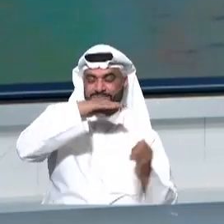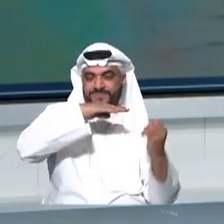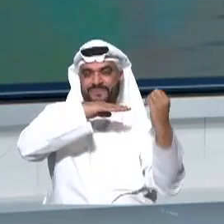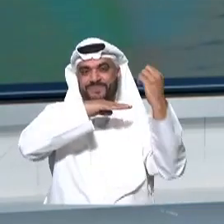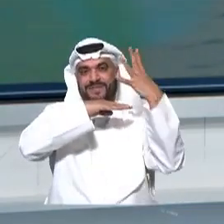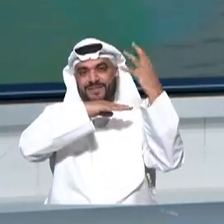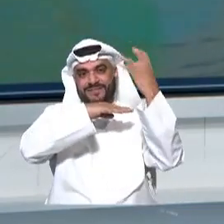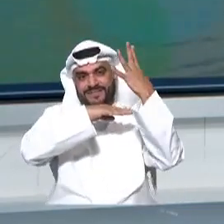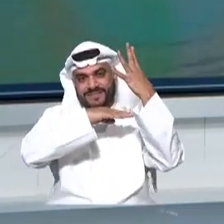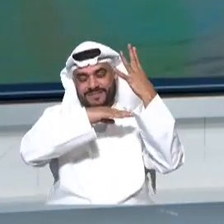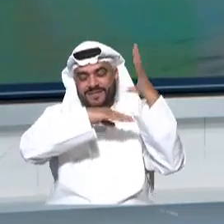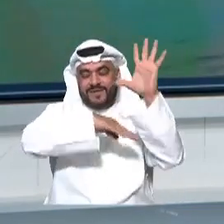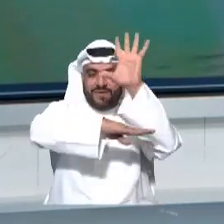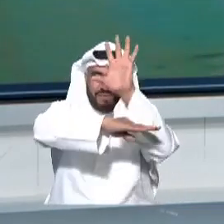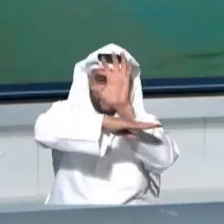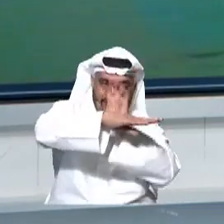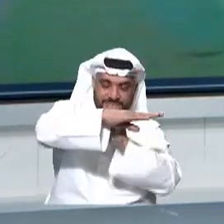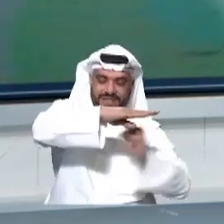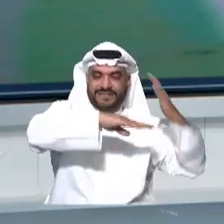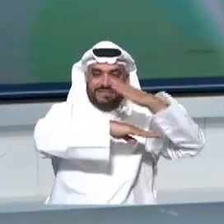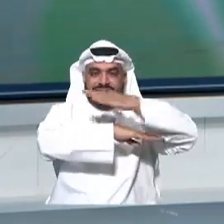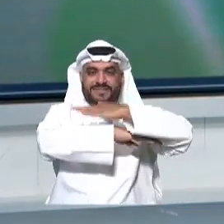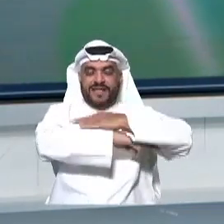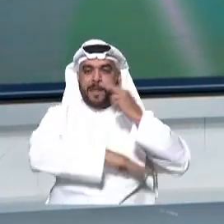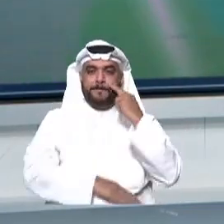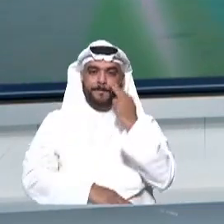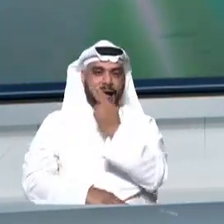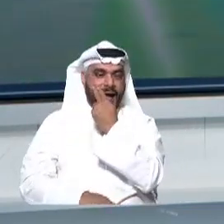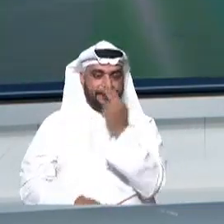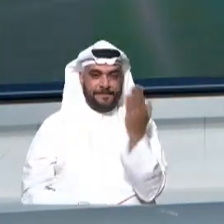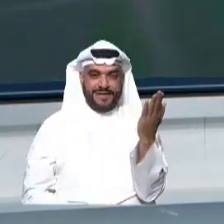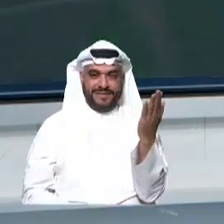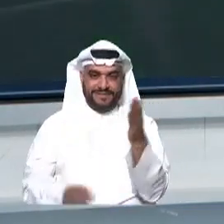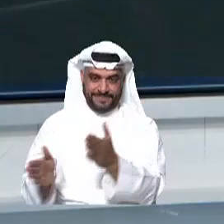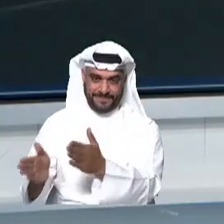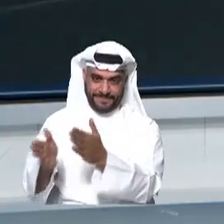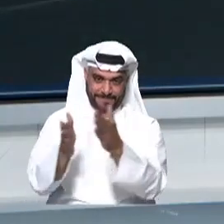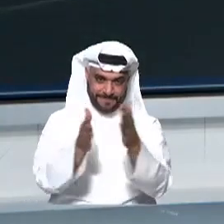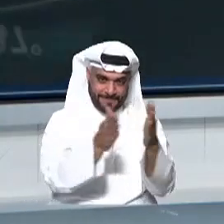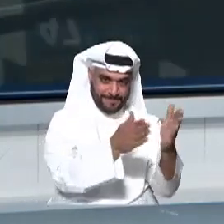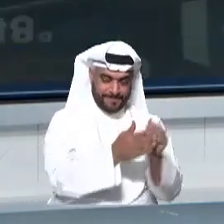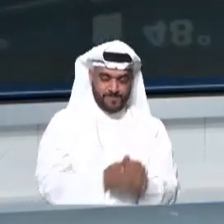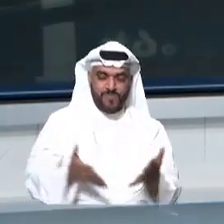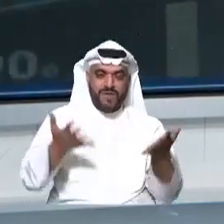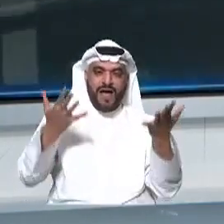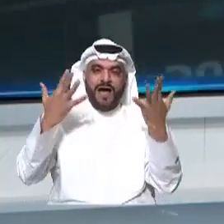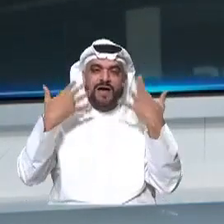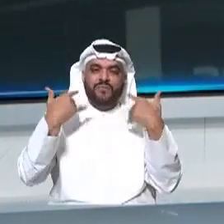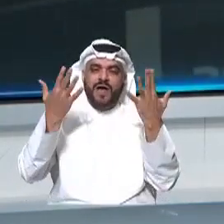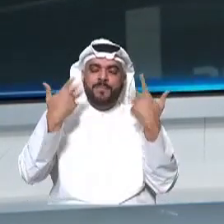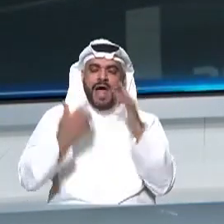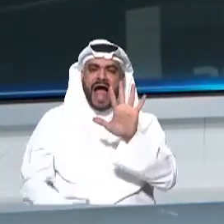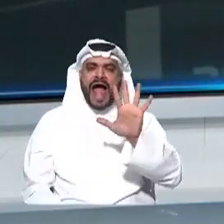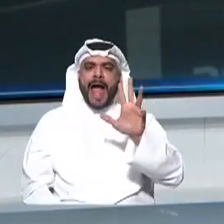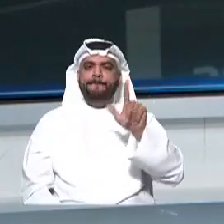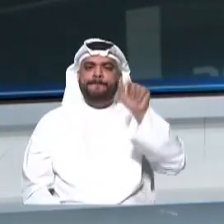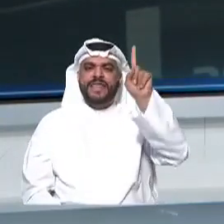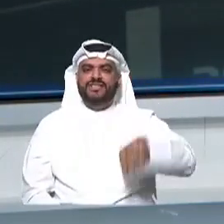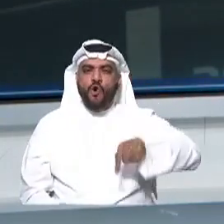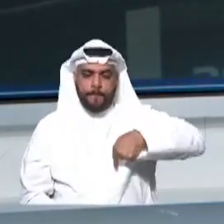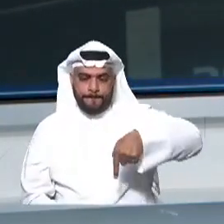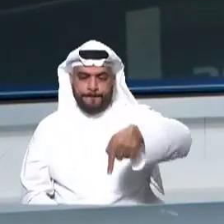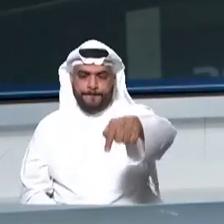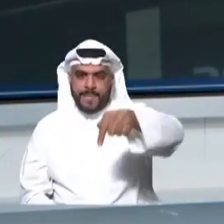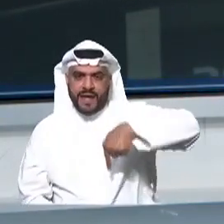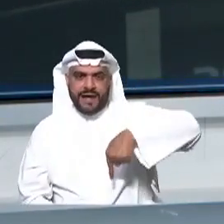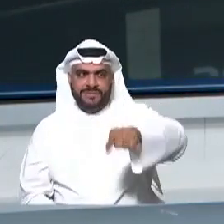الساعة 4:48، أما غروب الشمس في الساعة 6:49. الطقس المتوقع في مدينة الكويت خلال